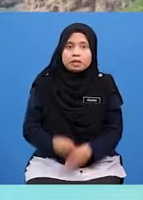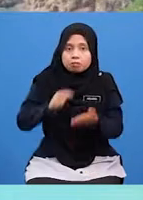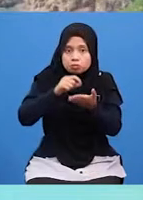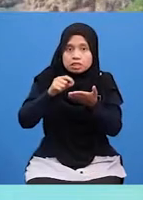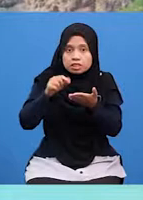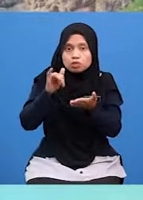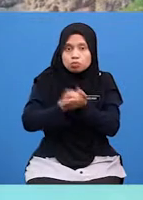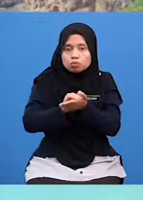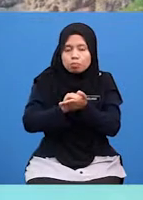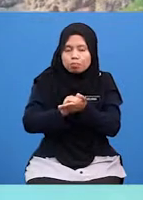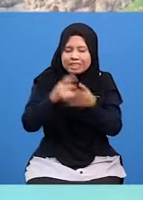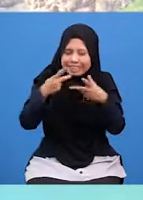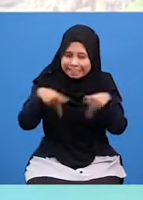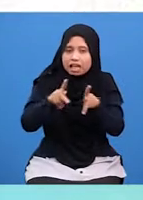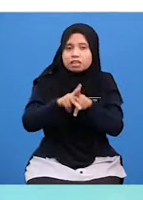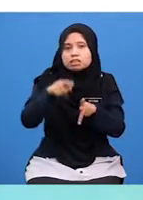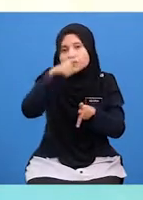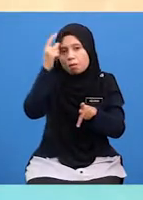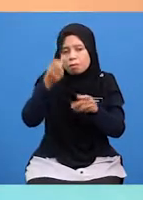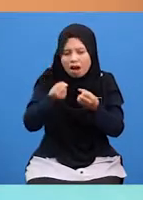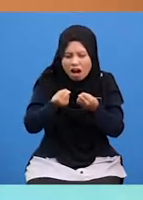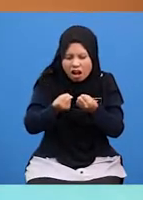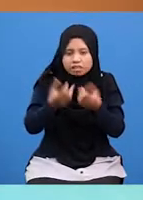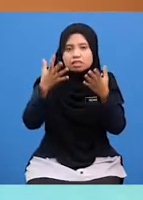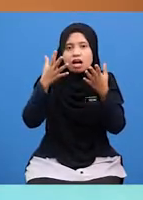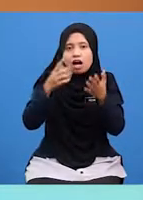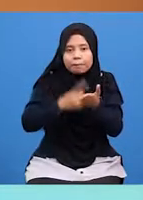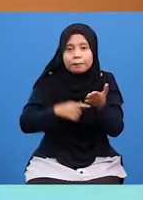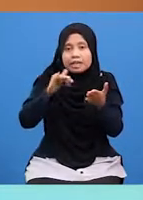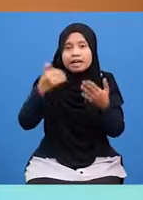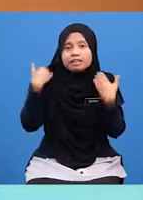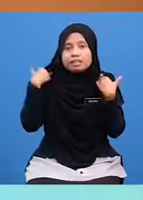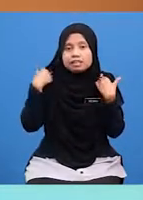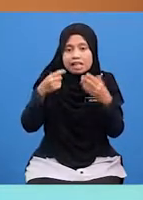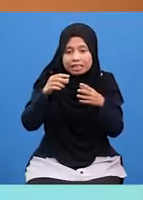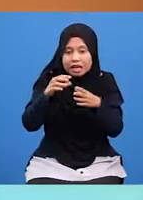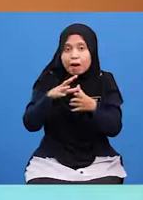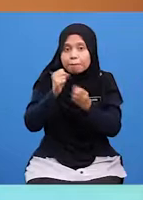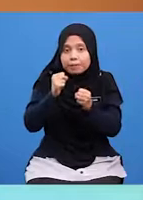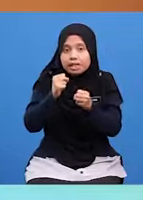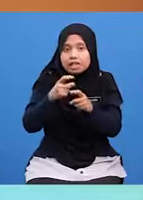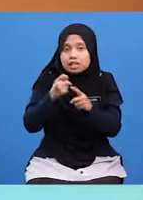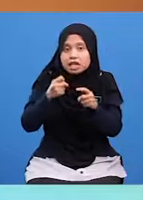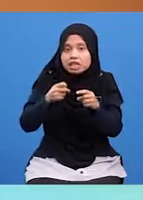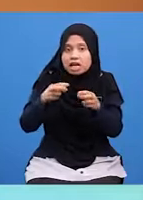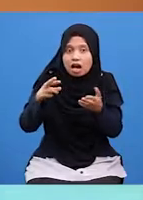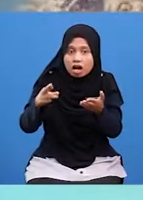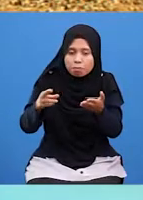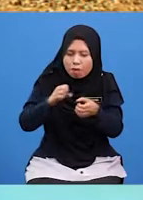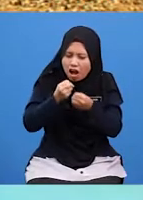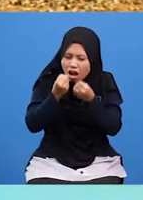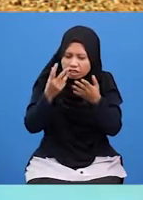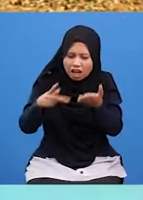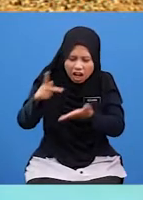Karya ini berperanan penting kerana maklumat-maklumat yang terkandung di dalamnya telah dipetik dalam ratusan